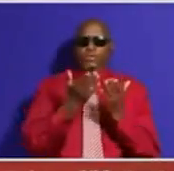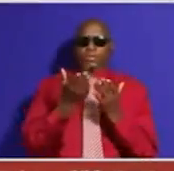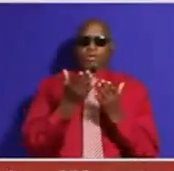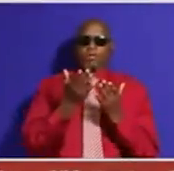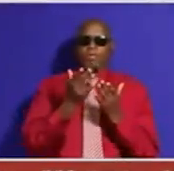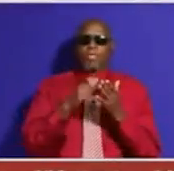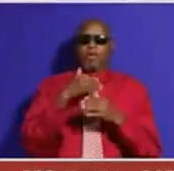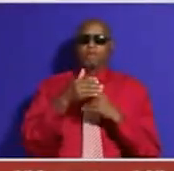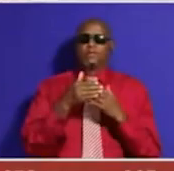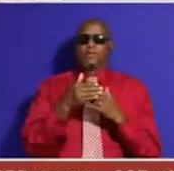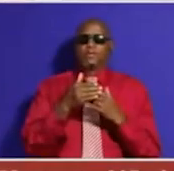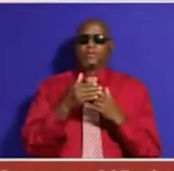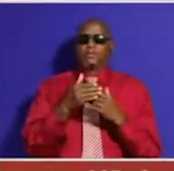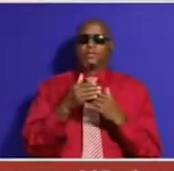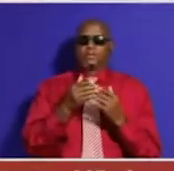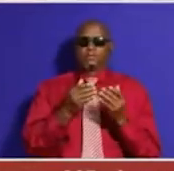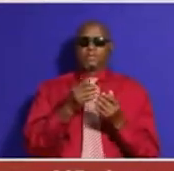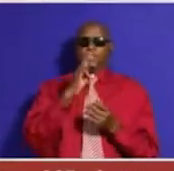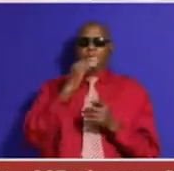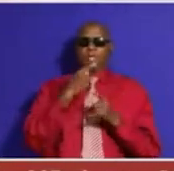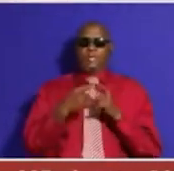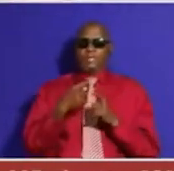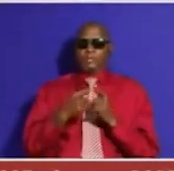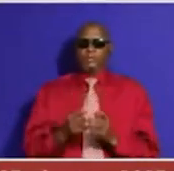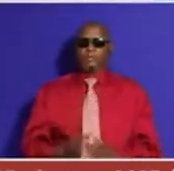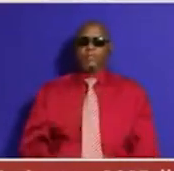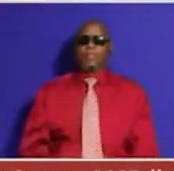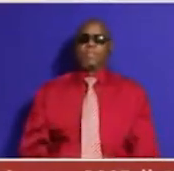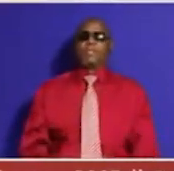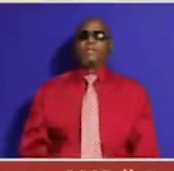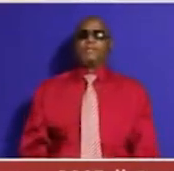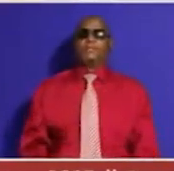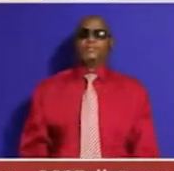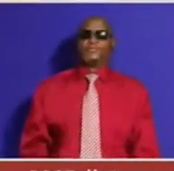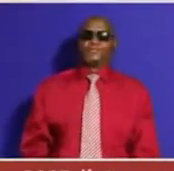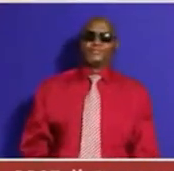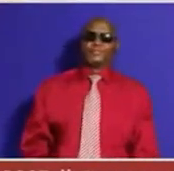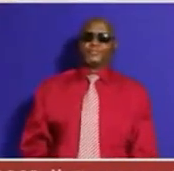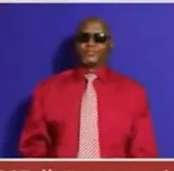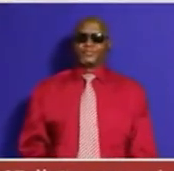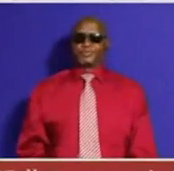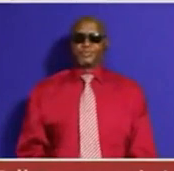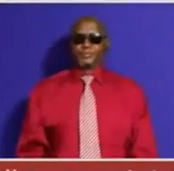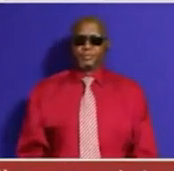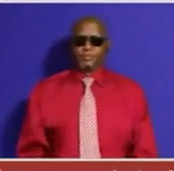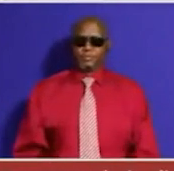miaka mitatu. Power! People power. Power. Long live. Niki ripoti ya Dira.